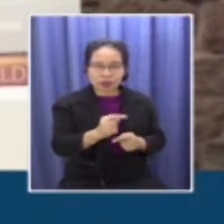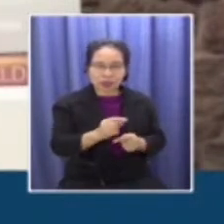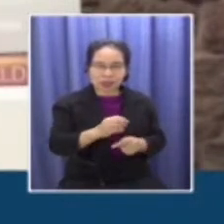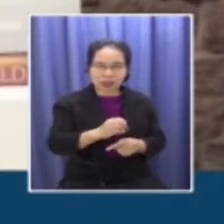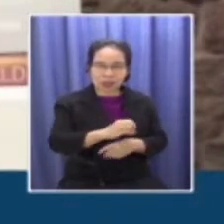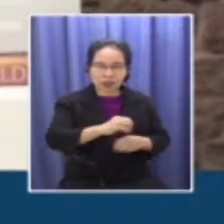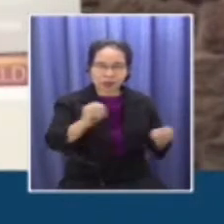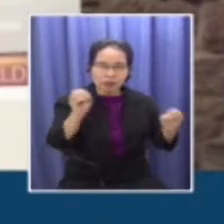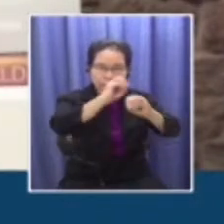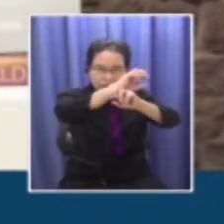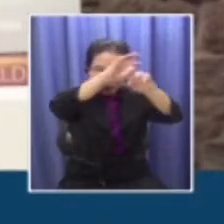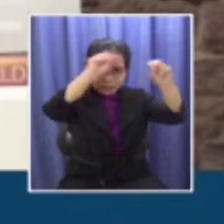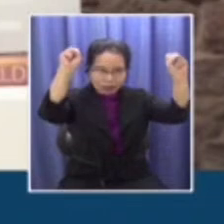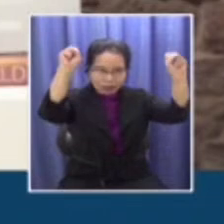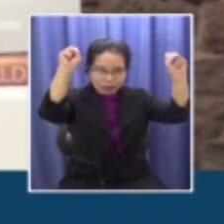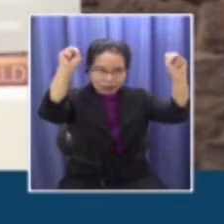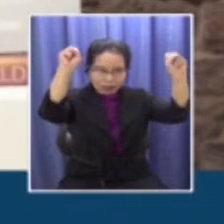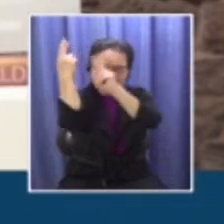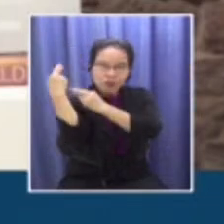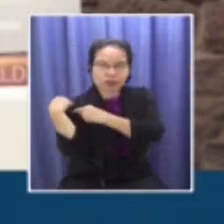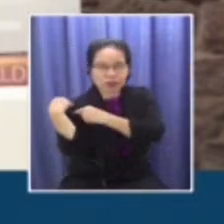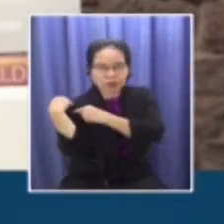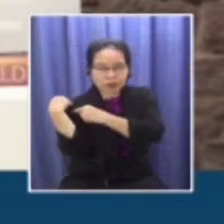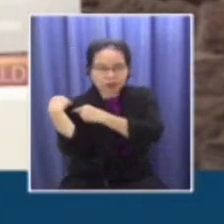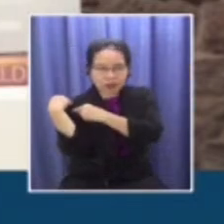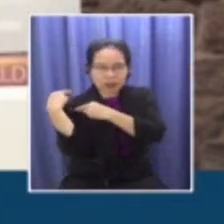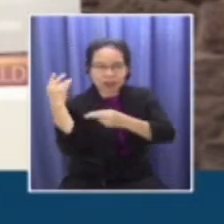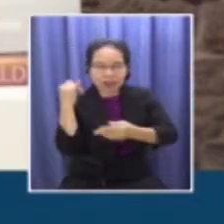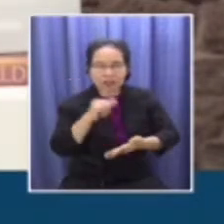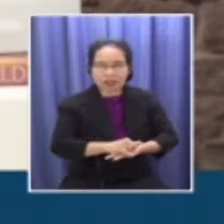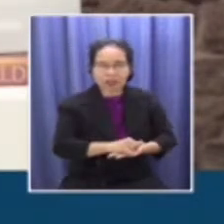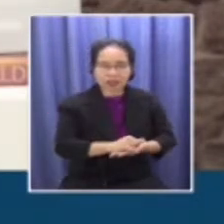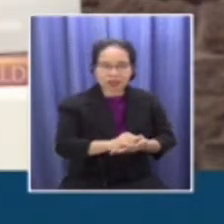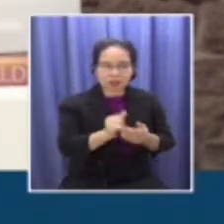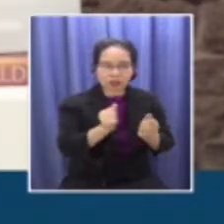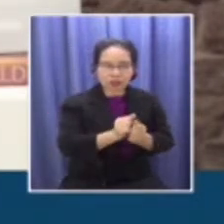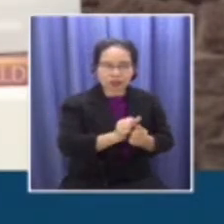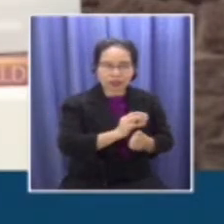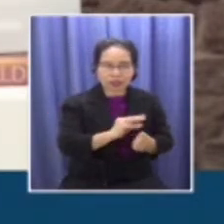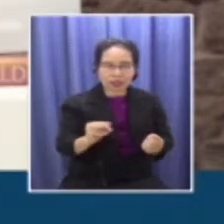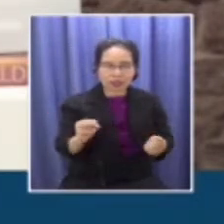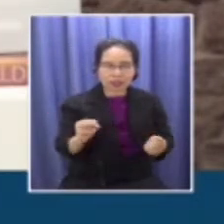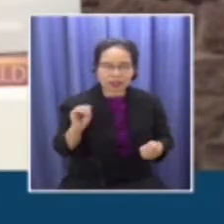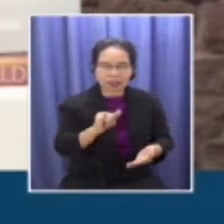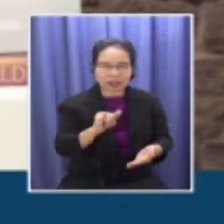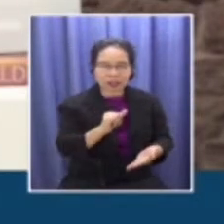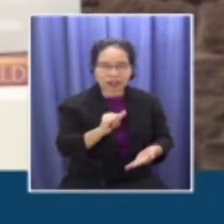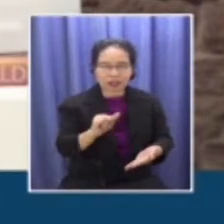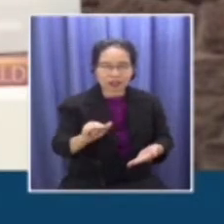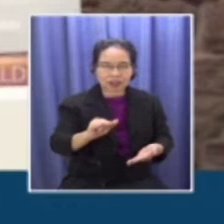so ɛka ntam ansa na ɔmo tuma ba bɛyɛ wɔ mampanini